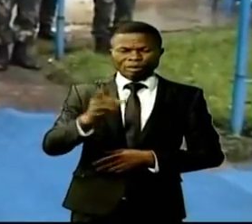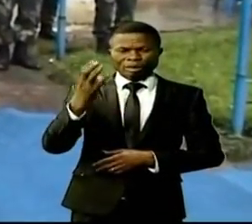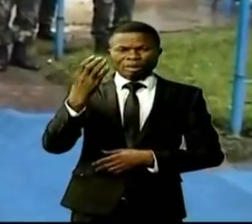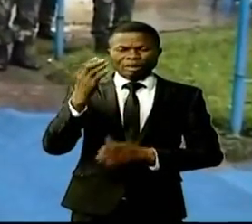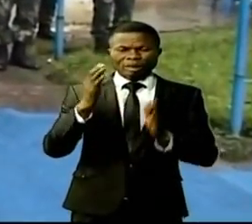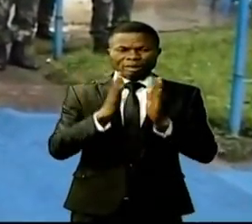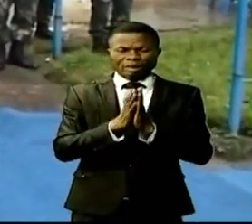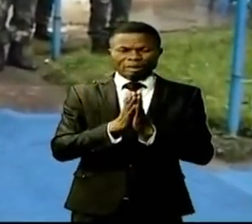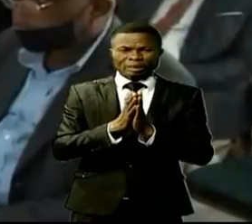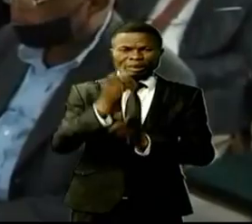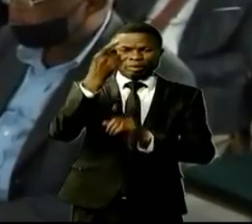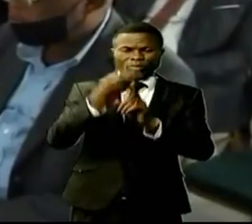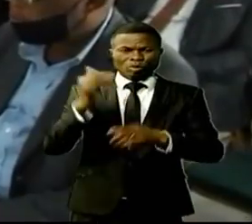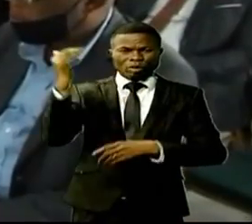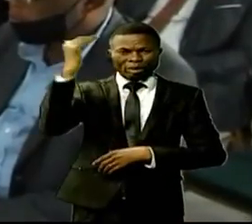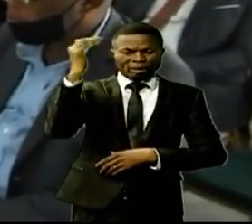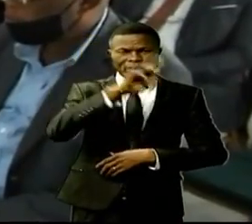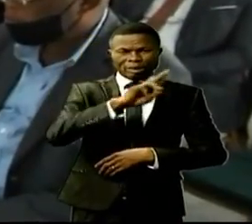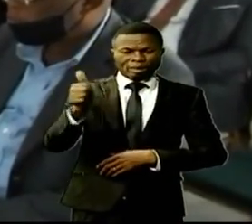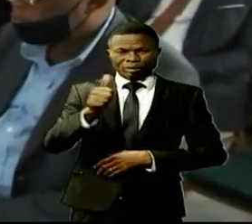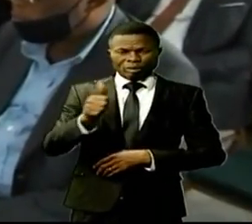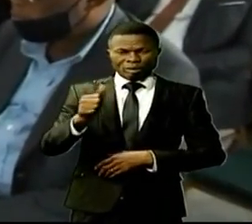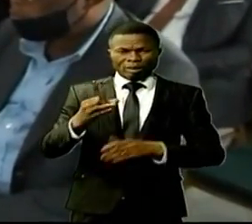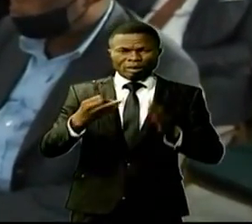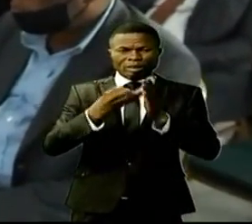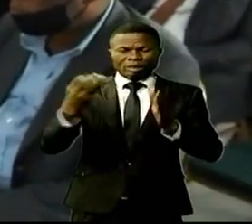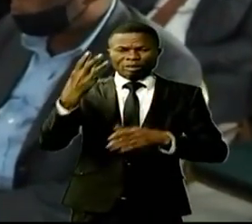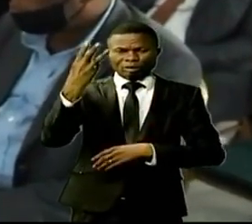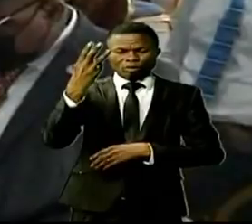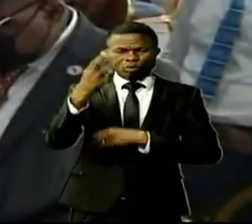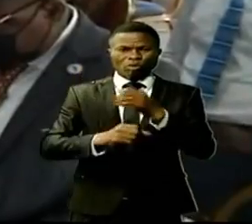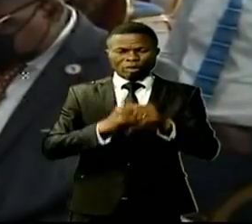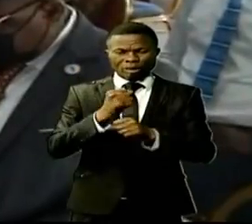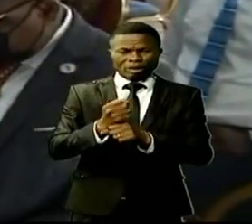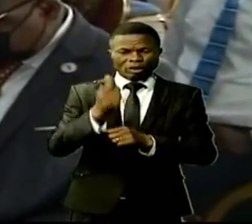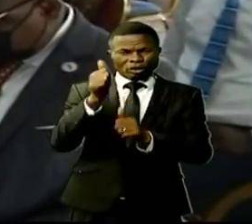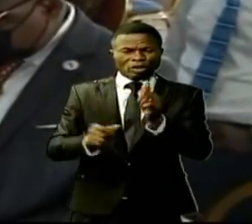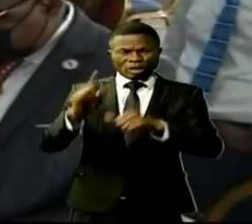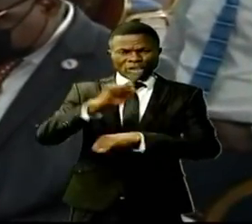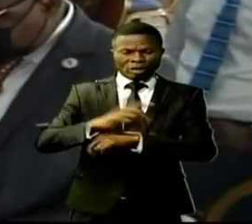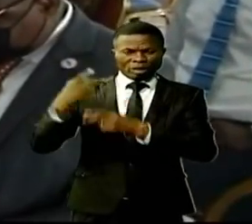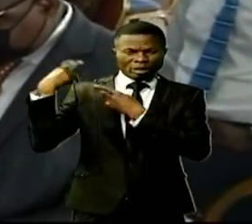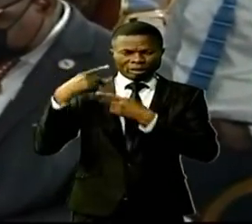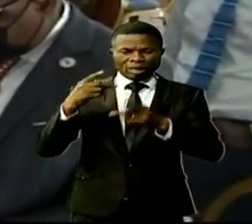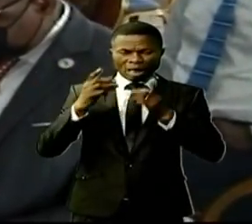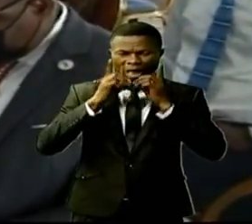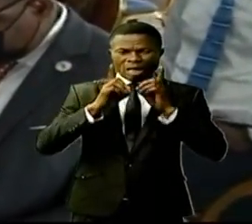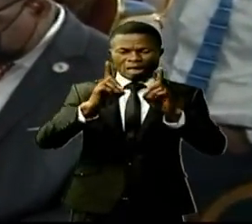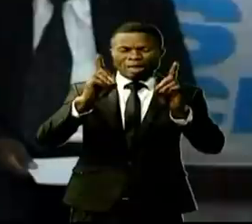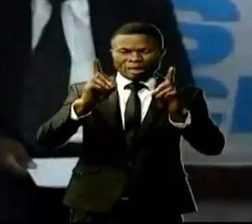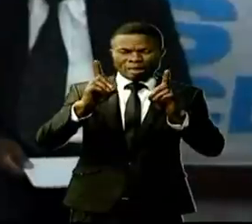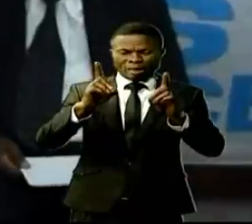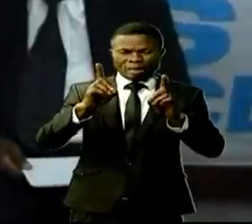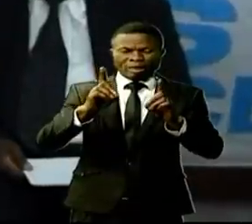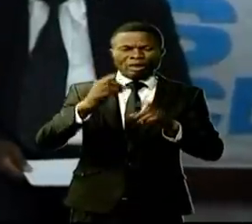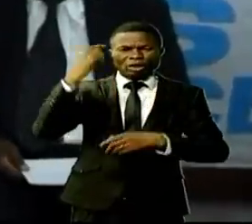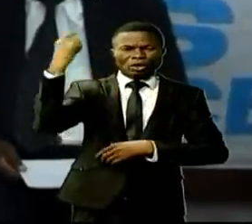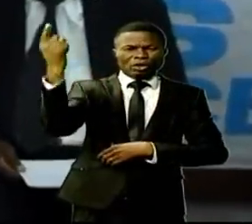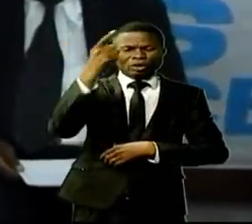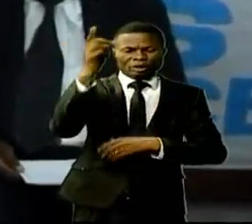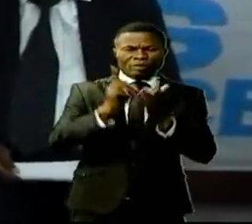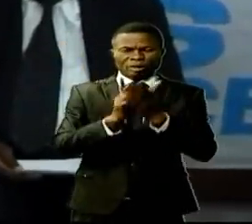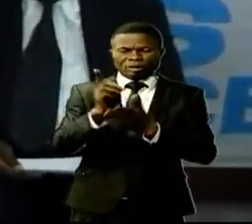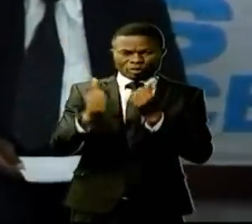10 décembre 2021, 73 ans, jour pour jour, depuis la Déclaration universelle des droits de l'homme.